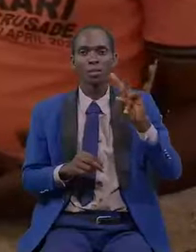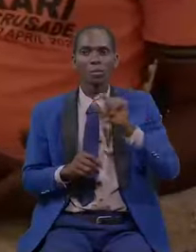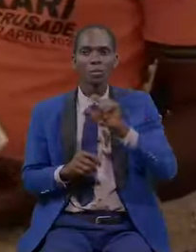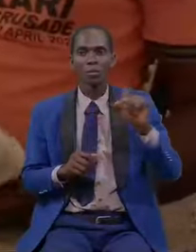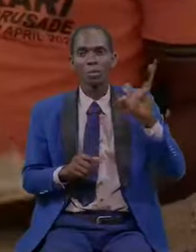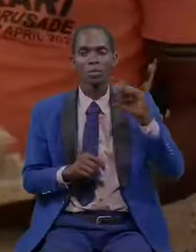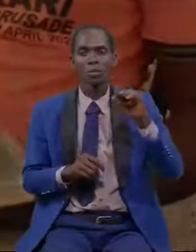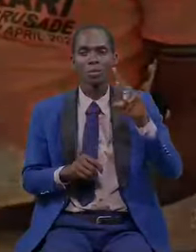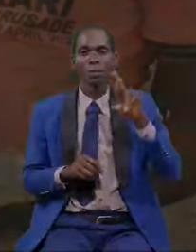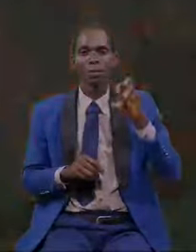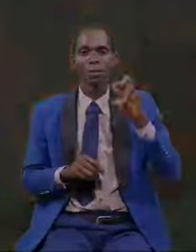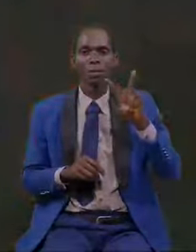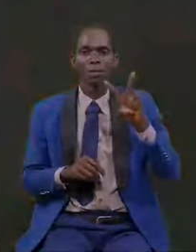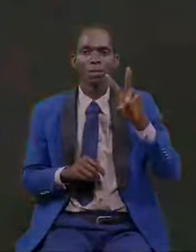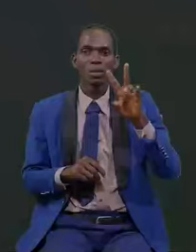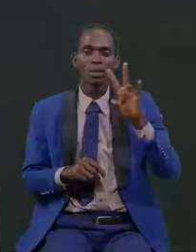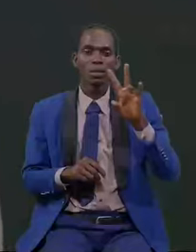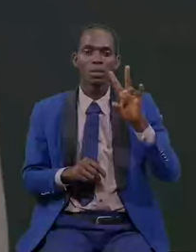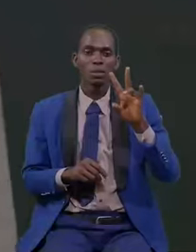17, verset